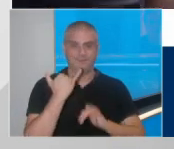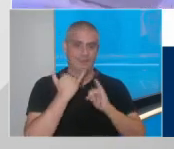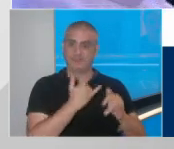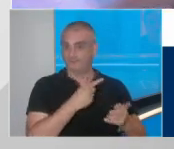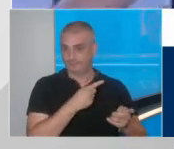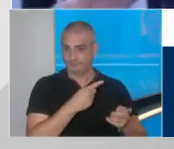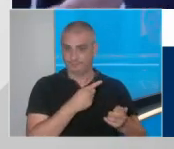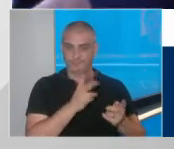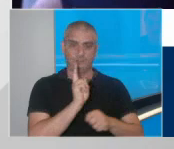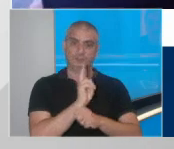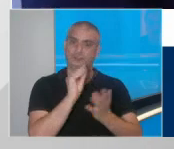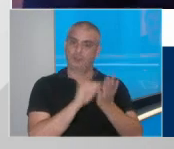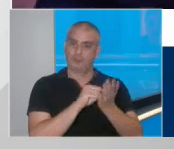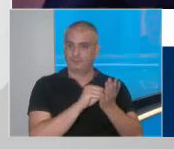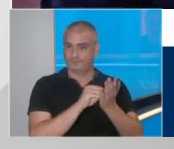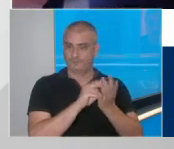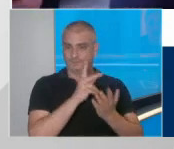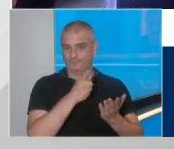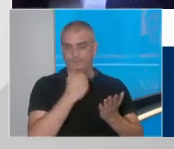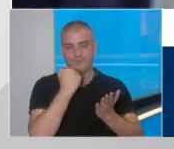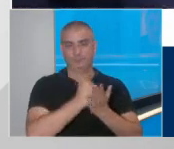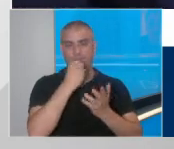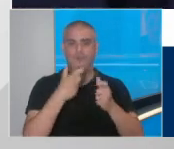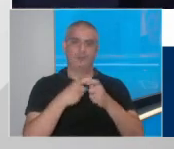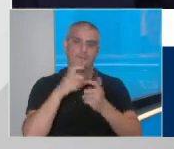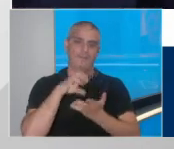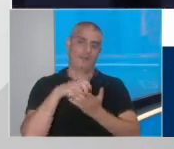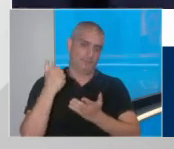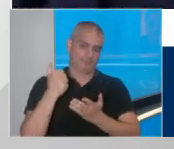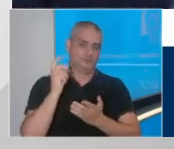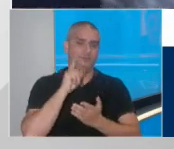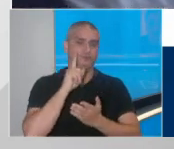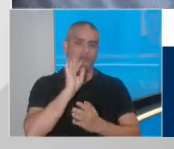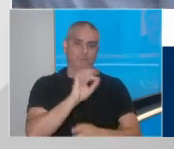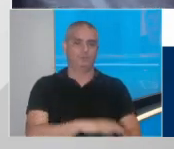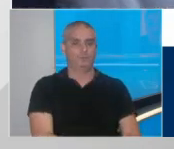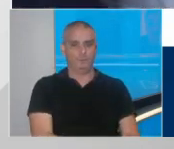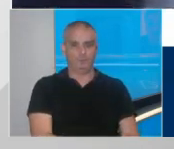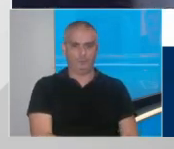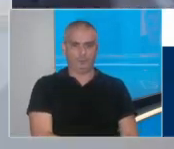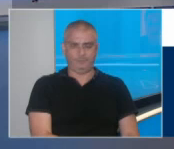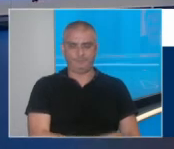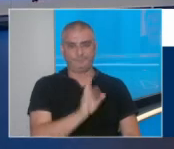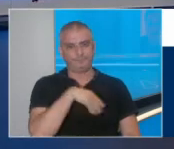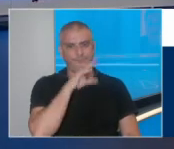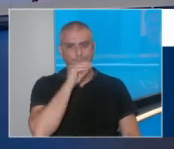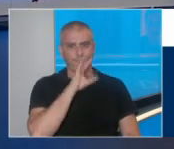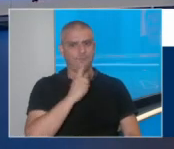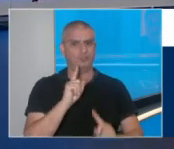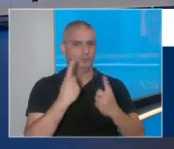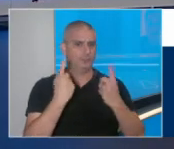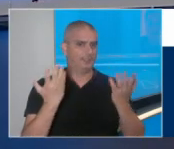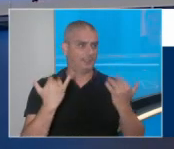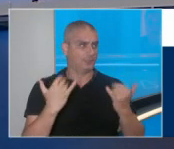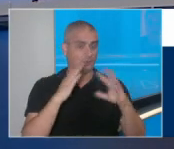את השריונים שלו לאישור המרכז, בכל מקרה את השמות שלהם. כן, אתרה, בוא נדבר על מה שהולך